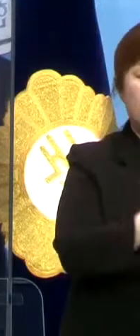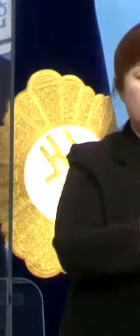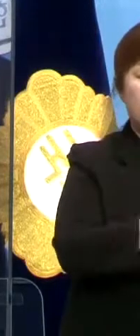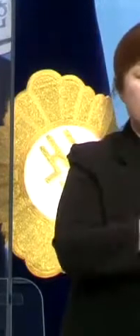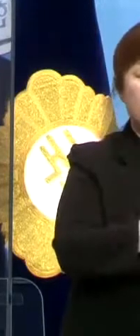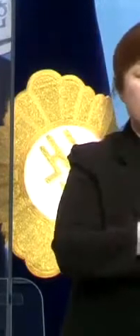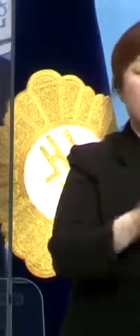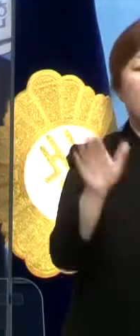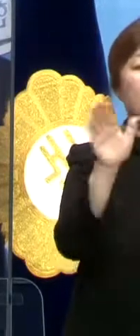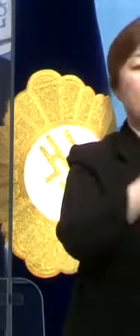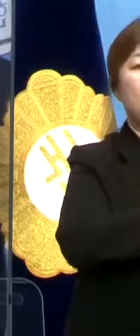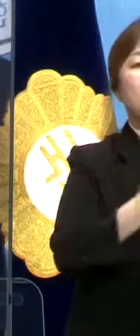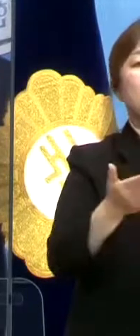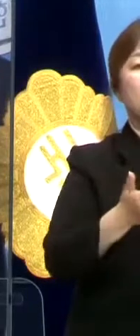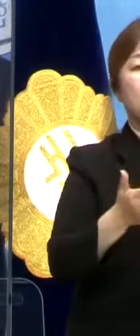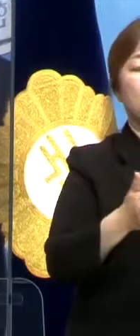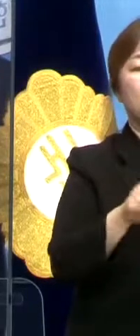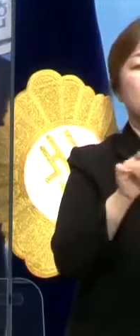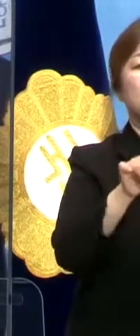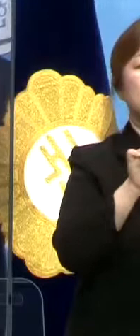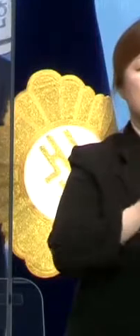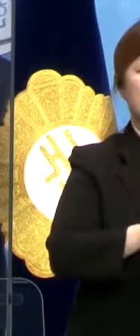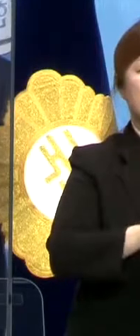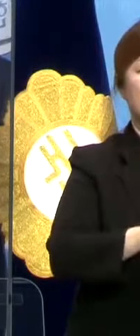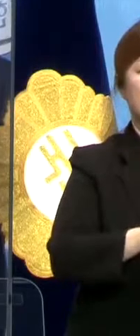야간 노동은 그 자체가